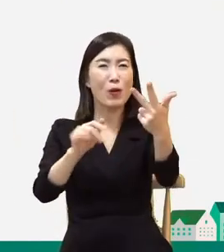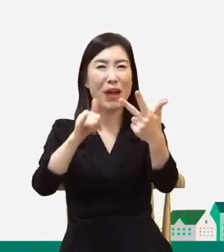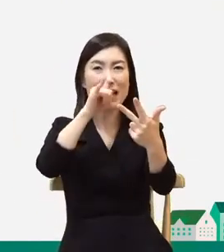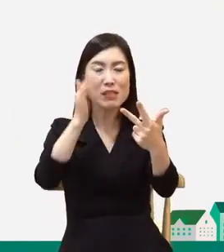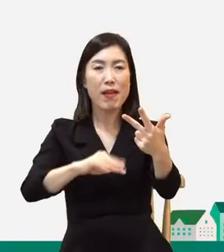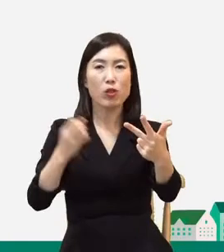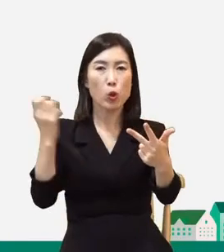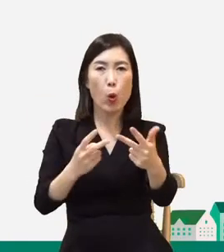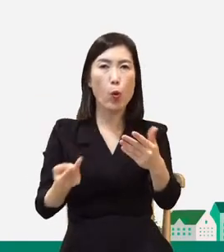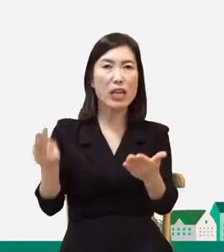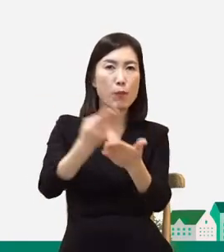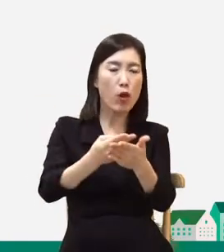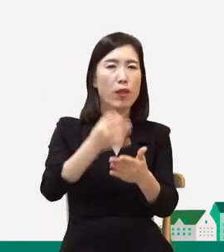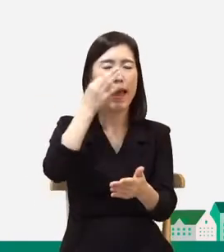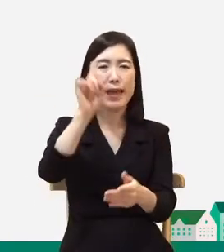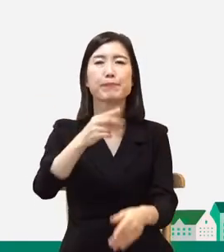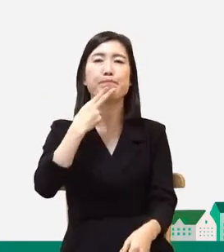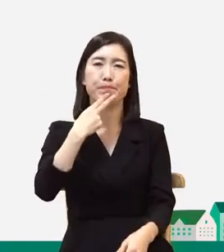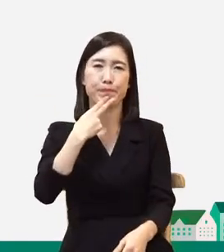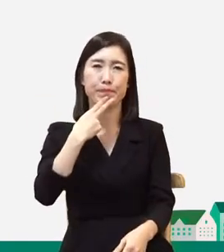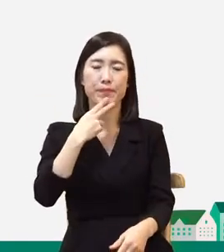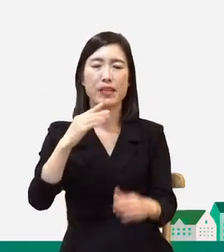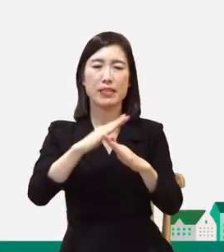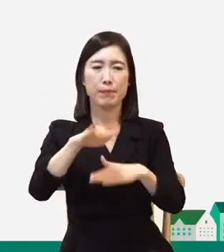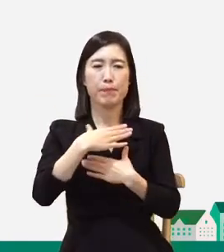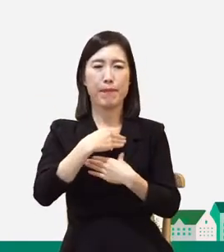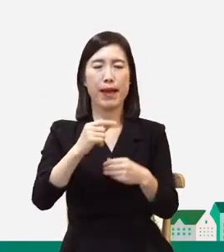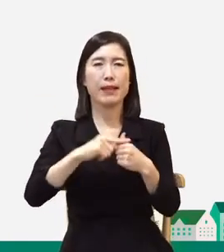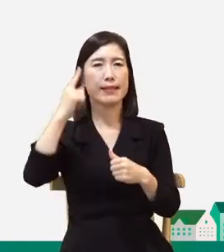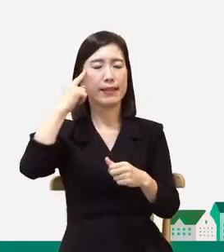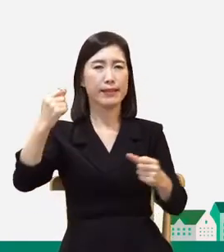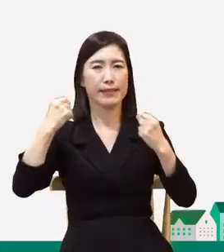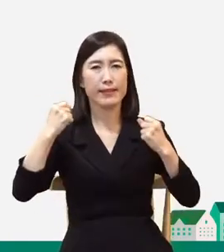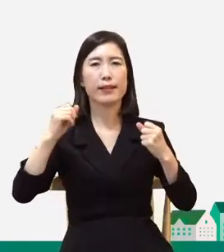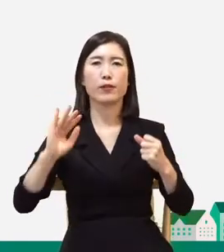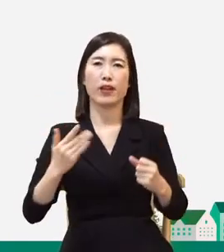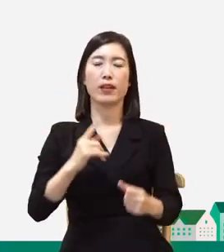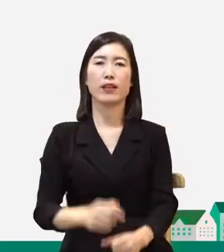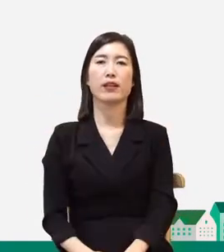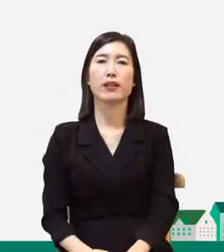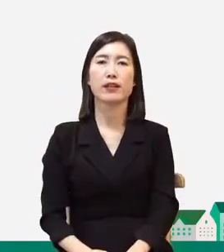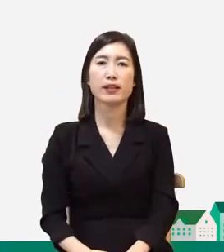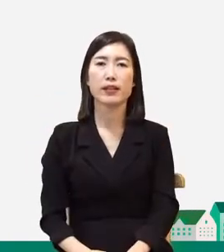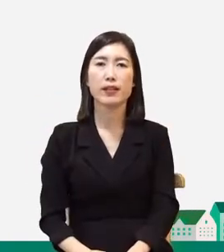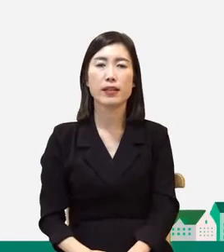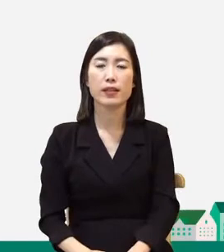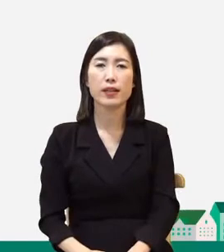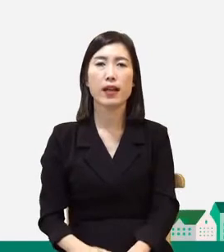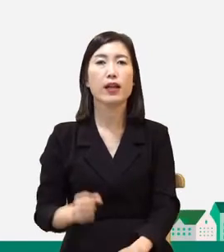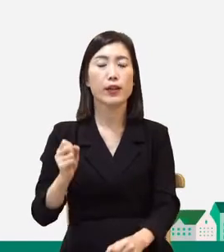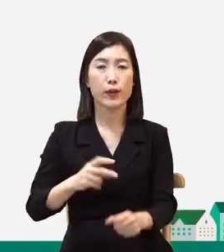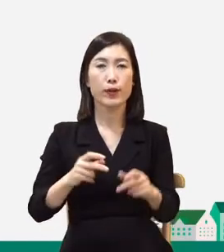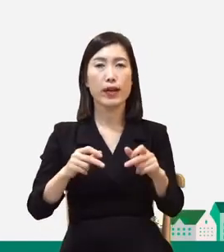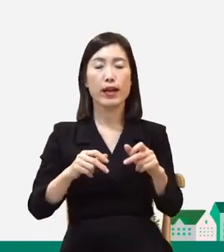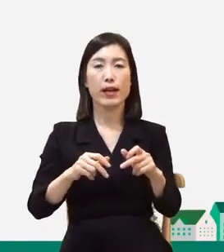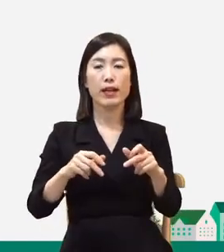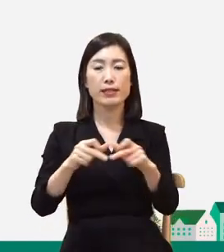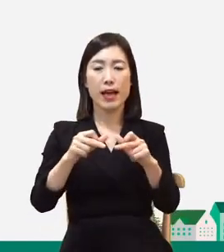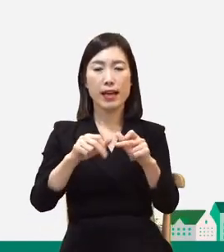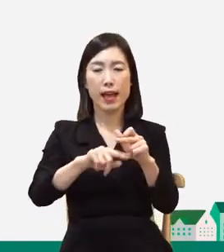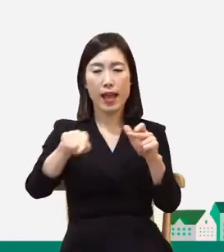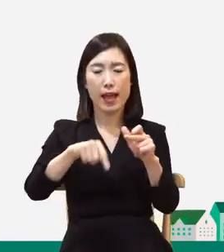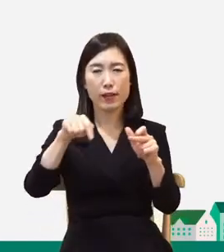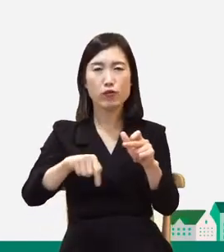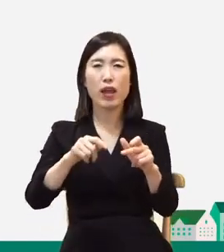다음은 고용률인데요. 전체 정신장애인의 고용률은 11.6%밖에 미치지 못해서 장애 영역 중 최하위를 기록하고